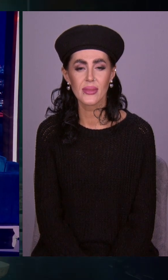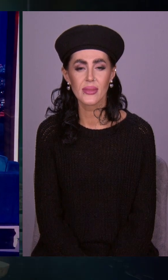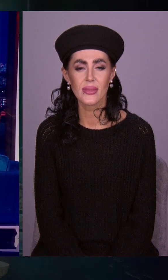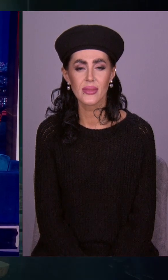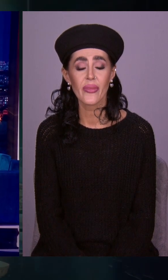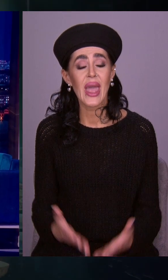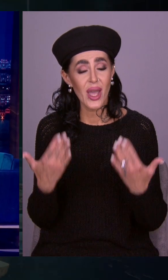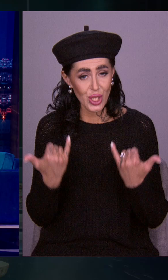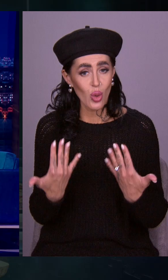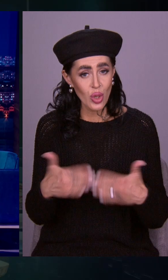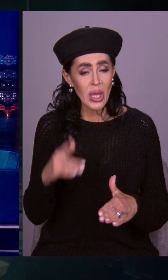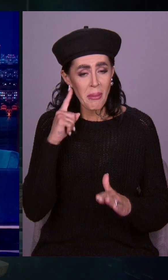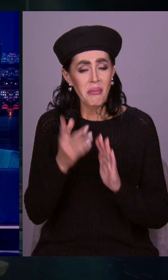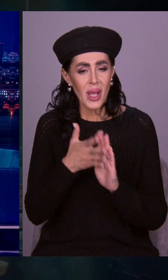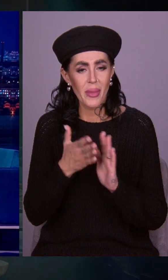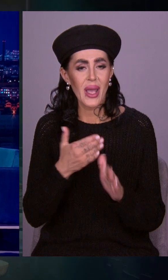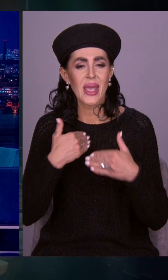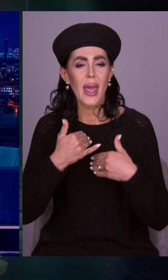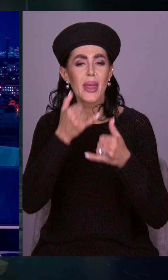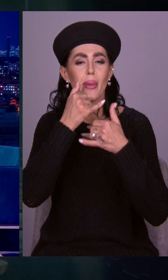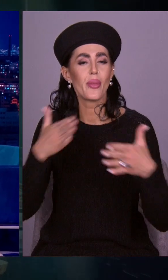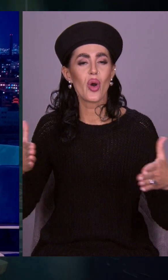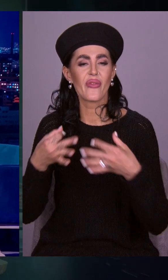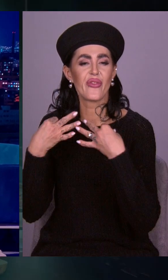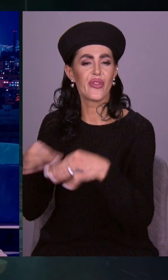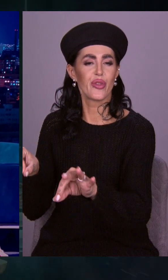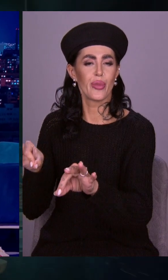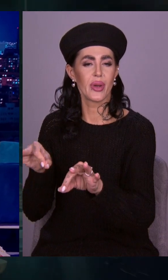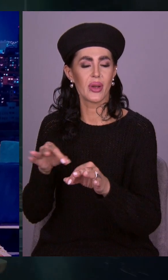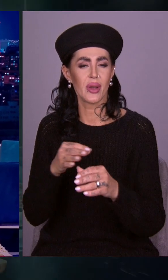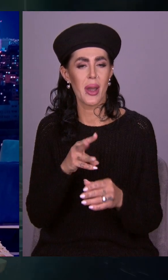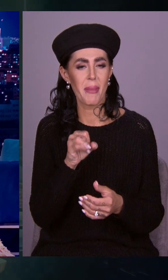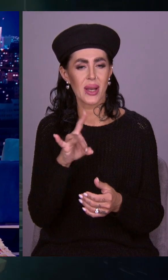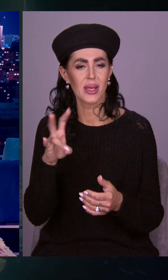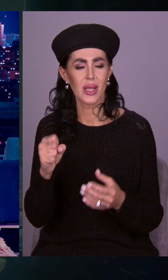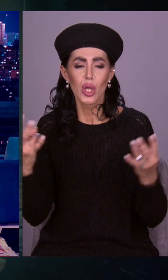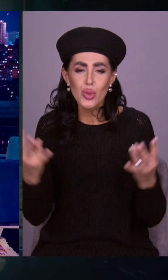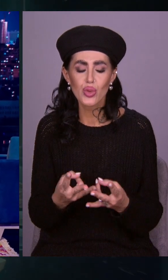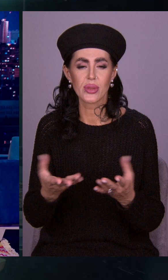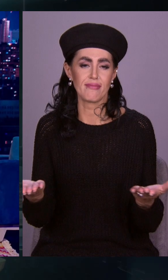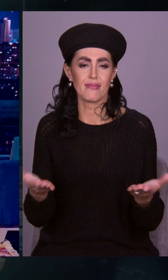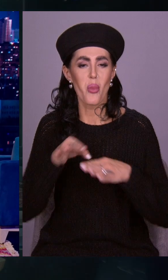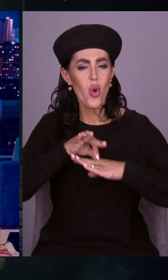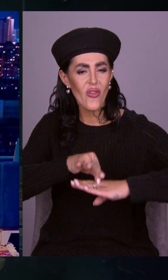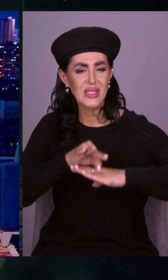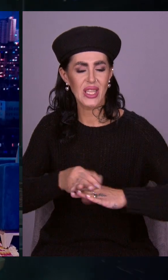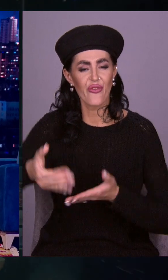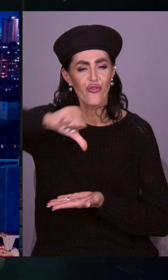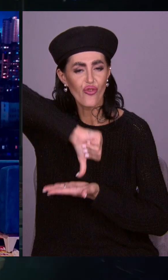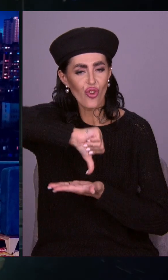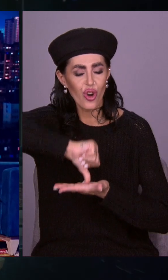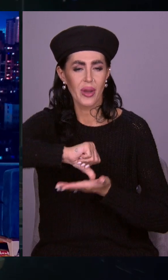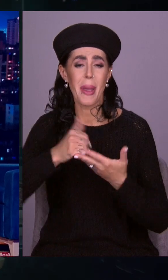Як ви розумієте, ми не могли відпустити Марину без повноцінного виступу. Ну як? Ну, точніше, ми могли, але не